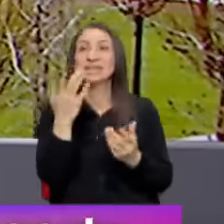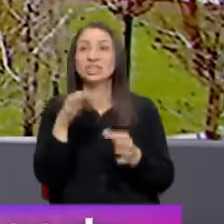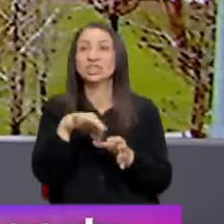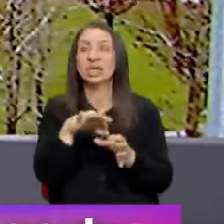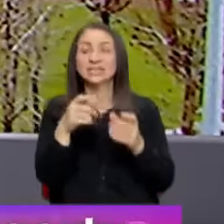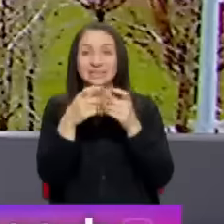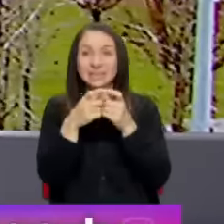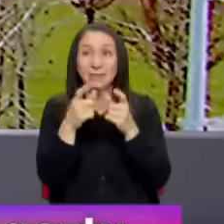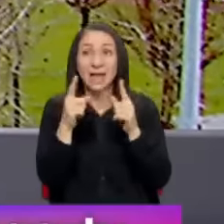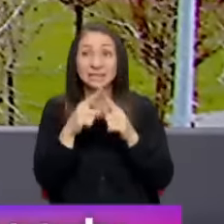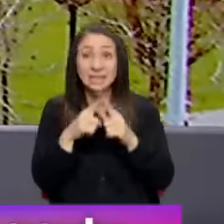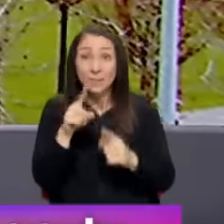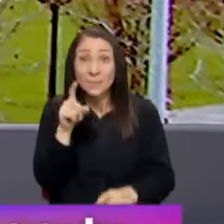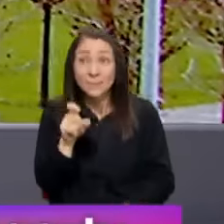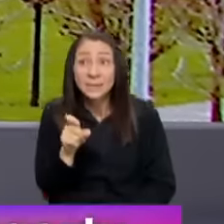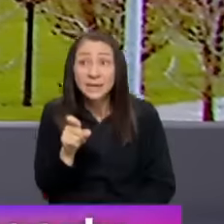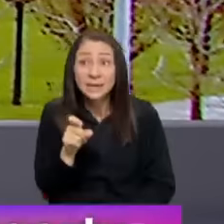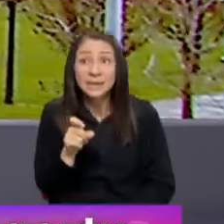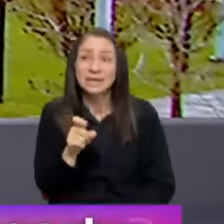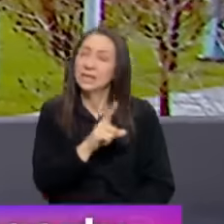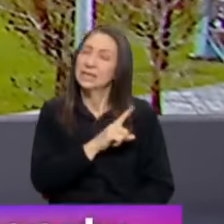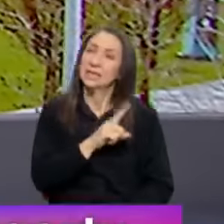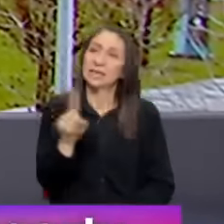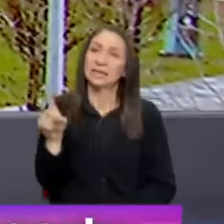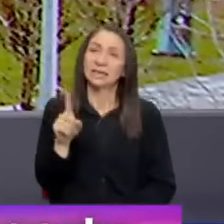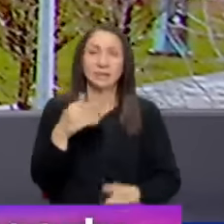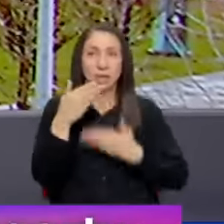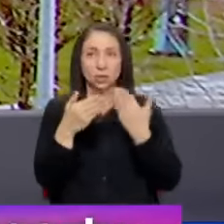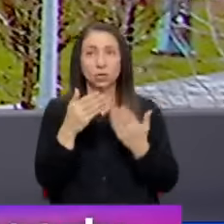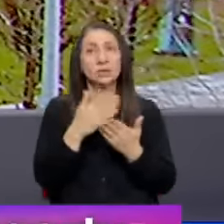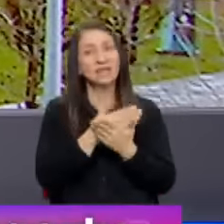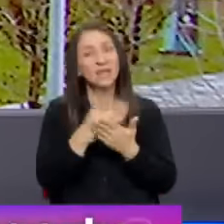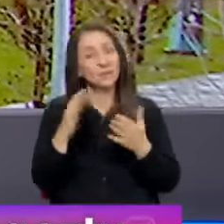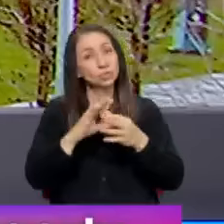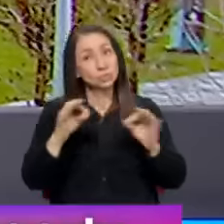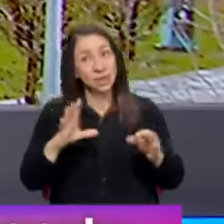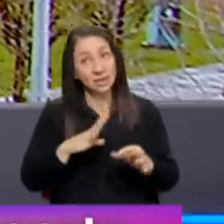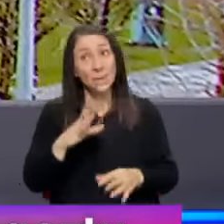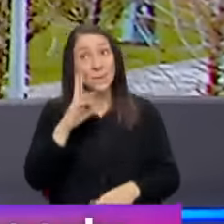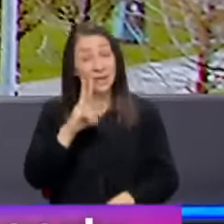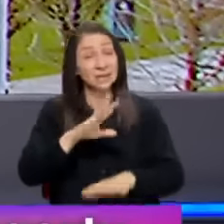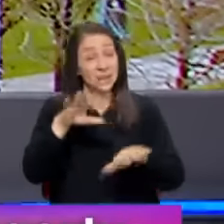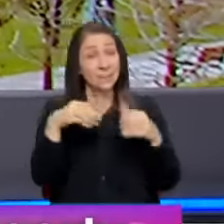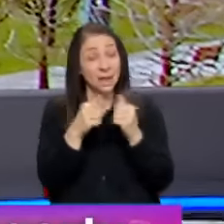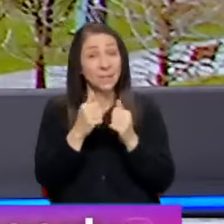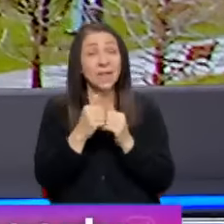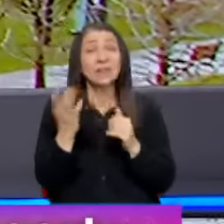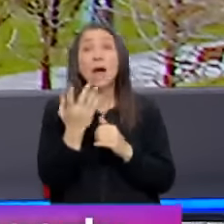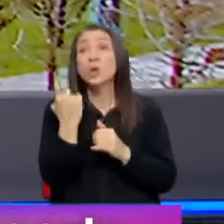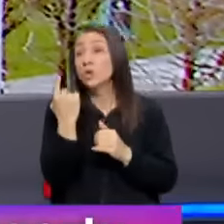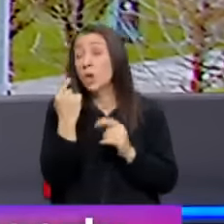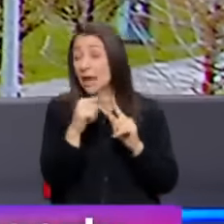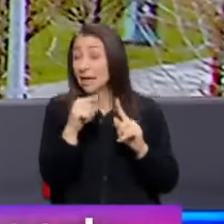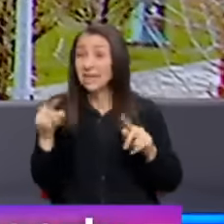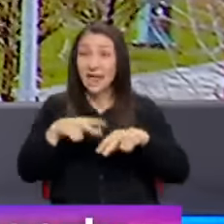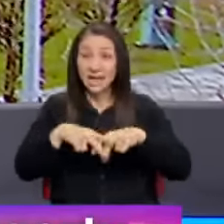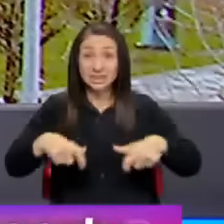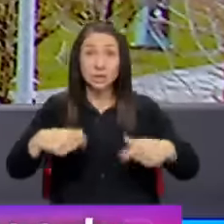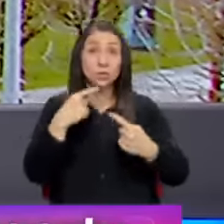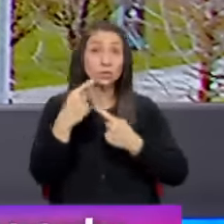çay ve simit hesabı mıdır? İtirazını anlatıyor. Devam cümleleri de var. Bakarız hep birlikte. Daha düne kadar başlığı